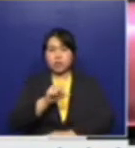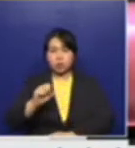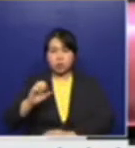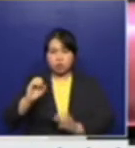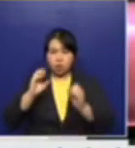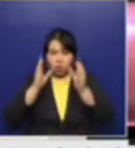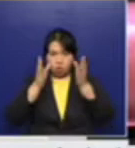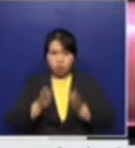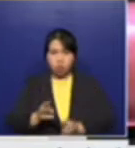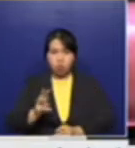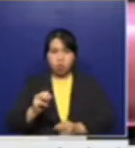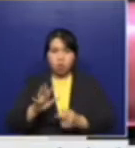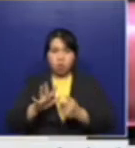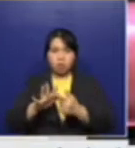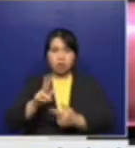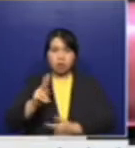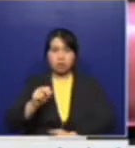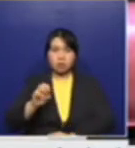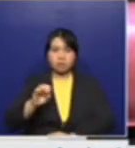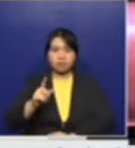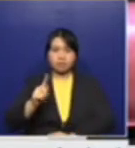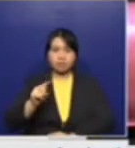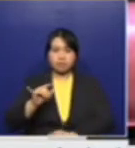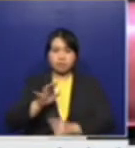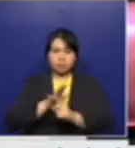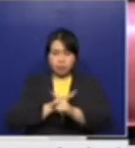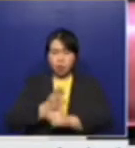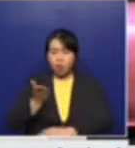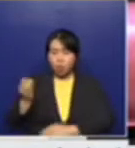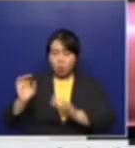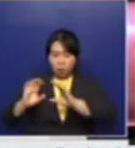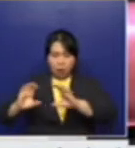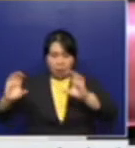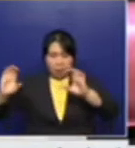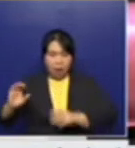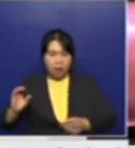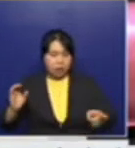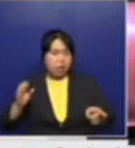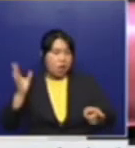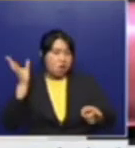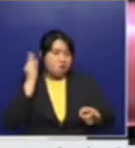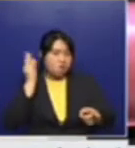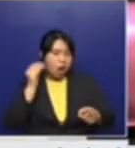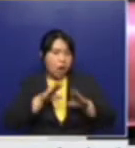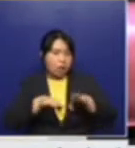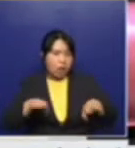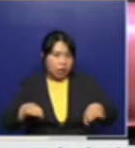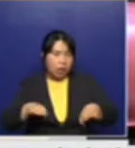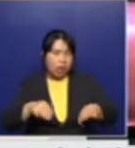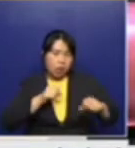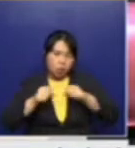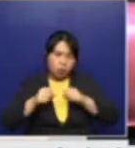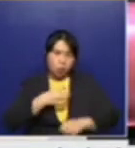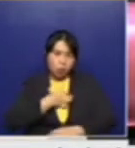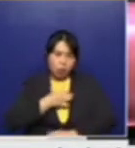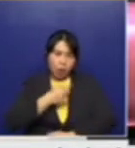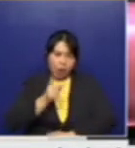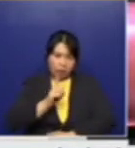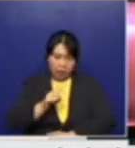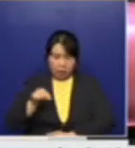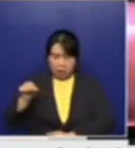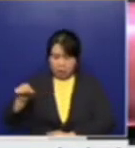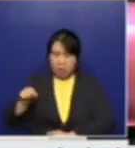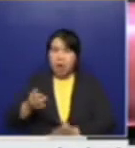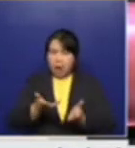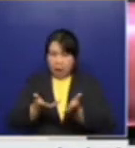พุ่มขอให้รัฐบาลพิจารณาให้มีการรับฟังความคิดเห็นของนักเรียนนิสิตนักศึกษาและเยาวชนและให้รัฐบาลรับ